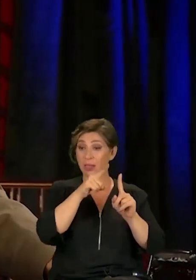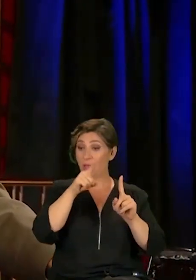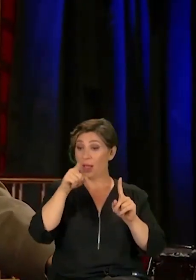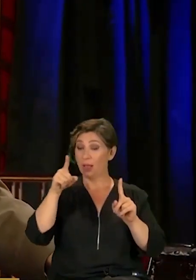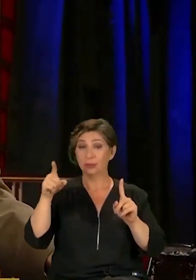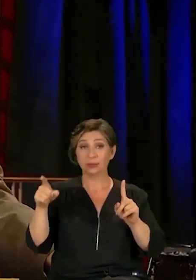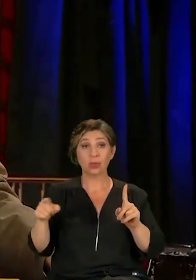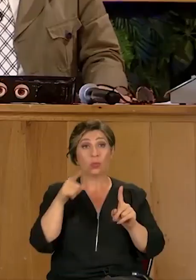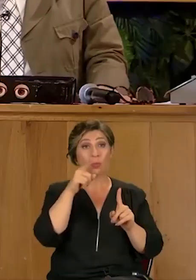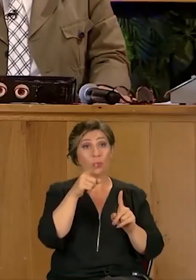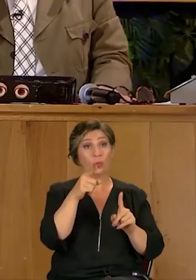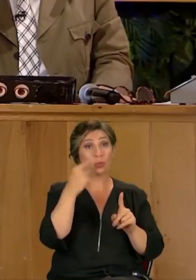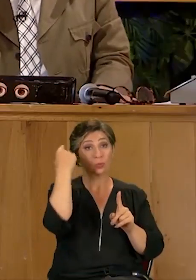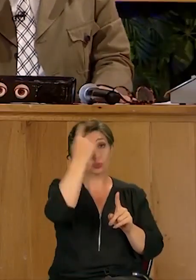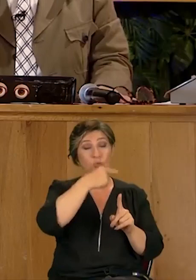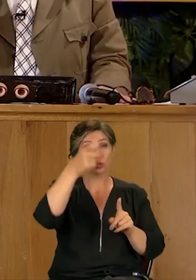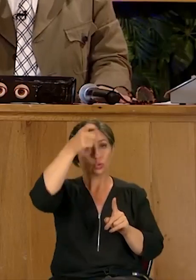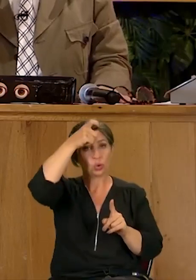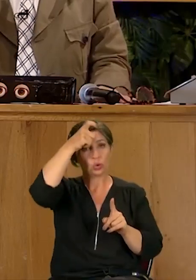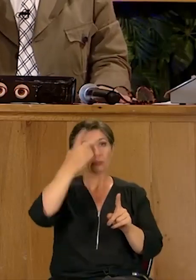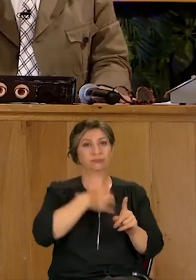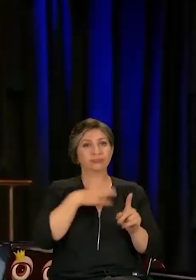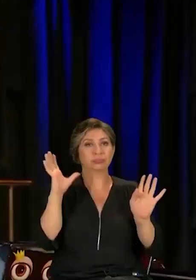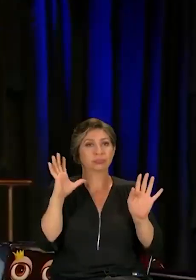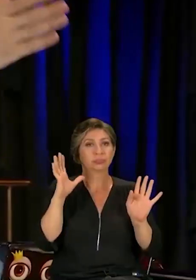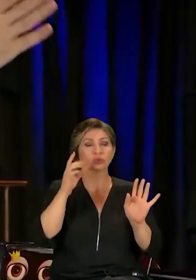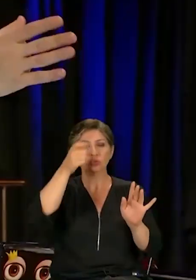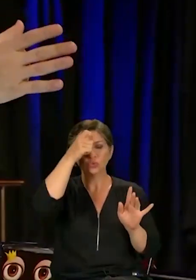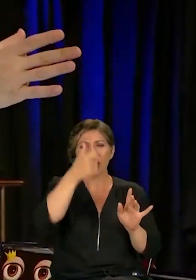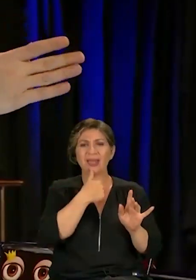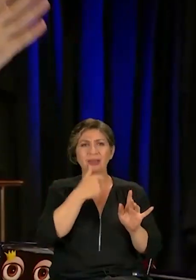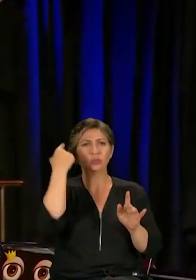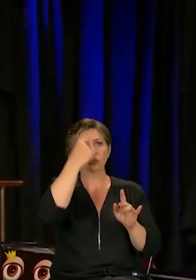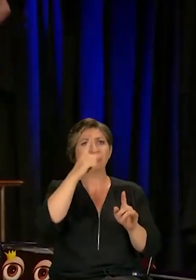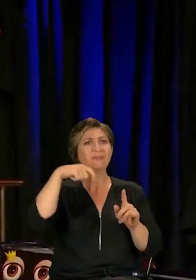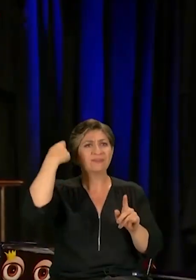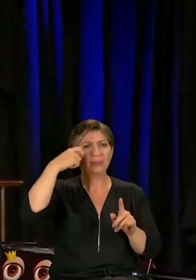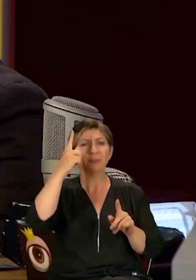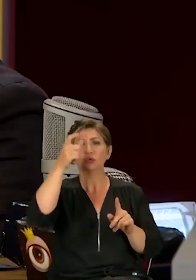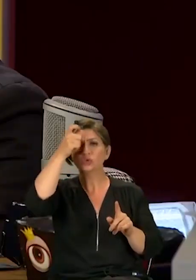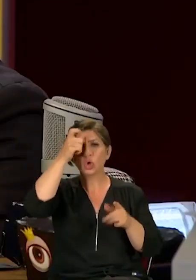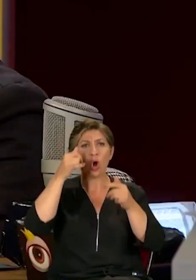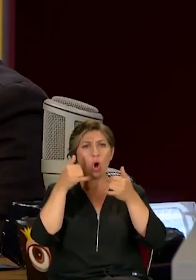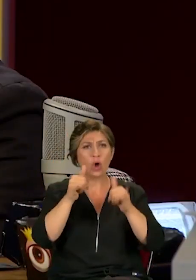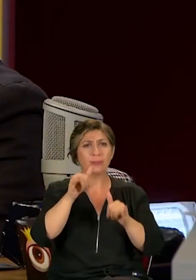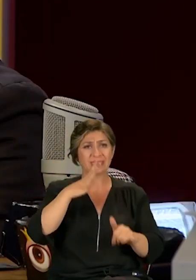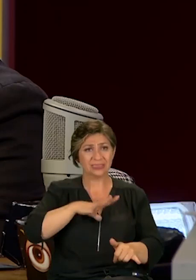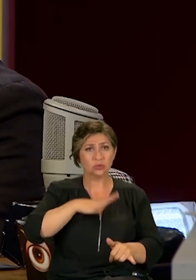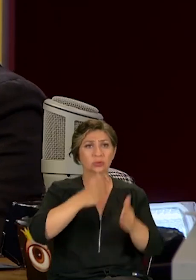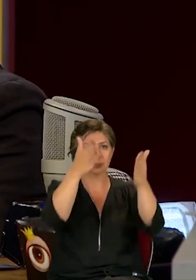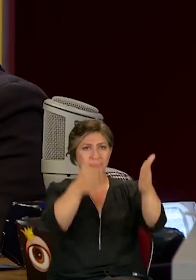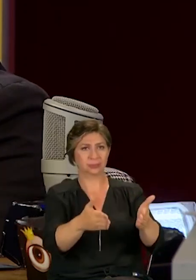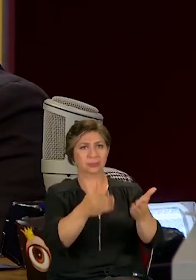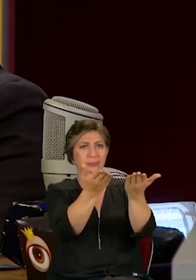gelen bu Türk yüzü. Türk, yani bir filmde bir Türk'ü oynatmak